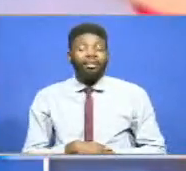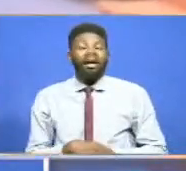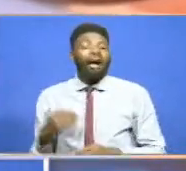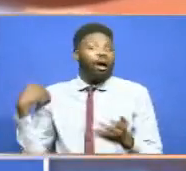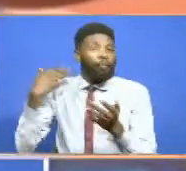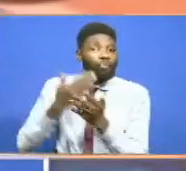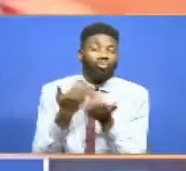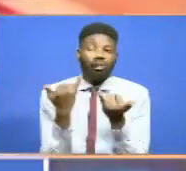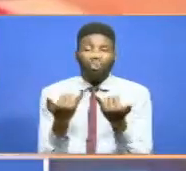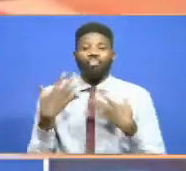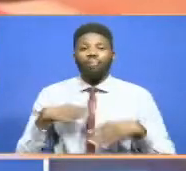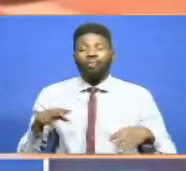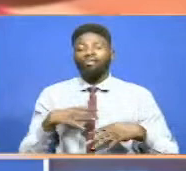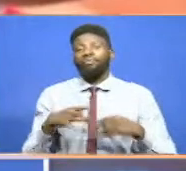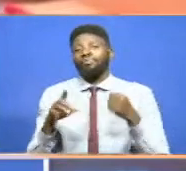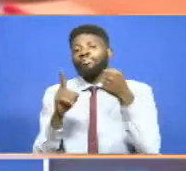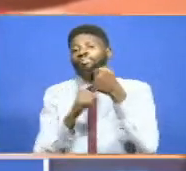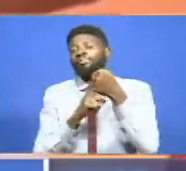watu